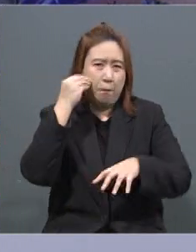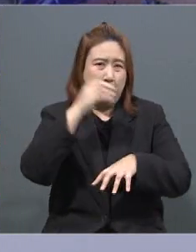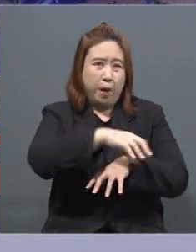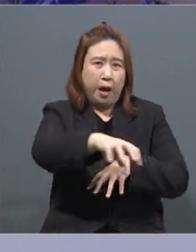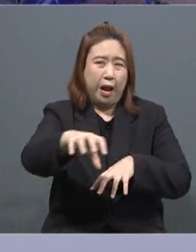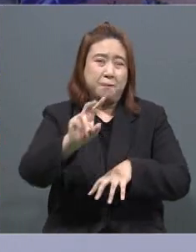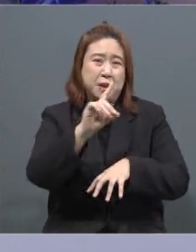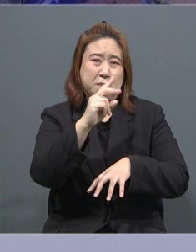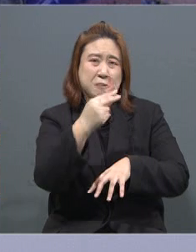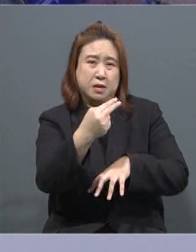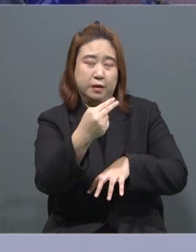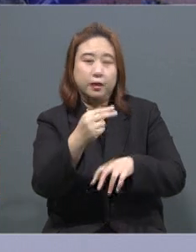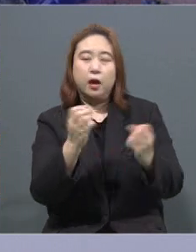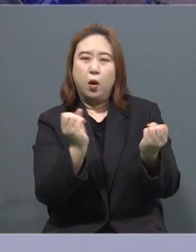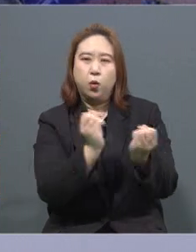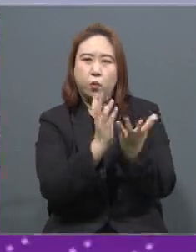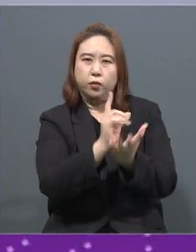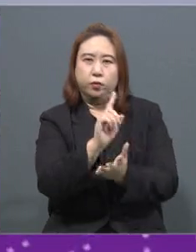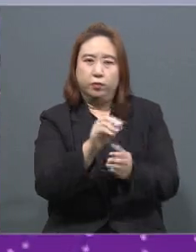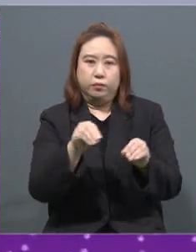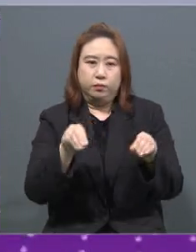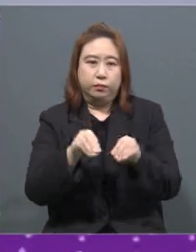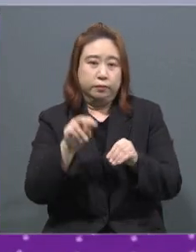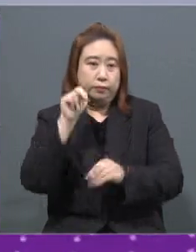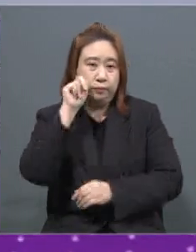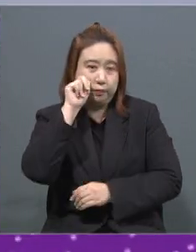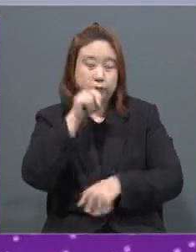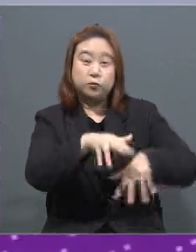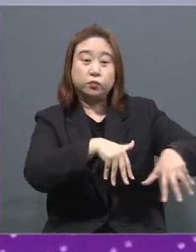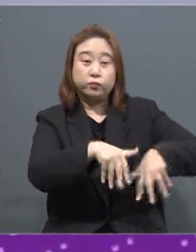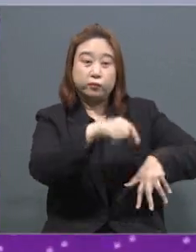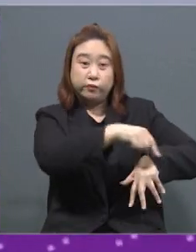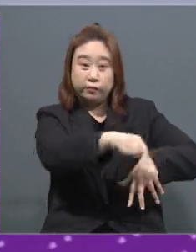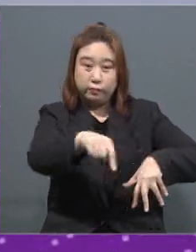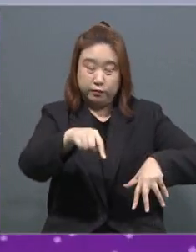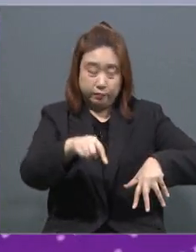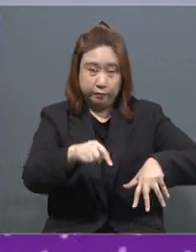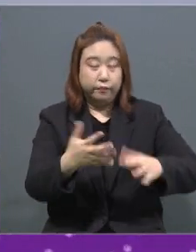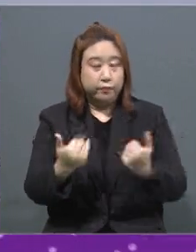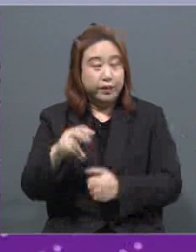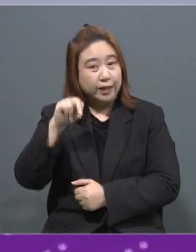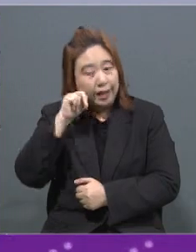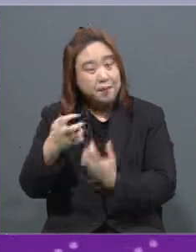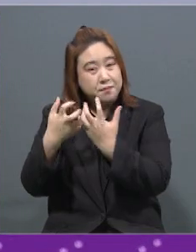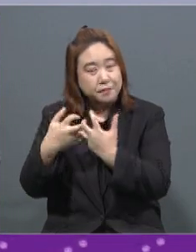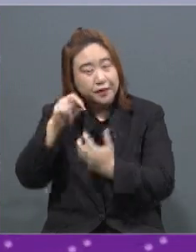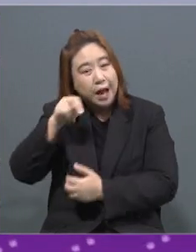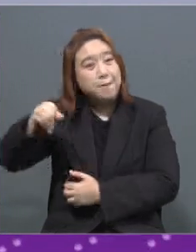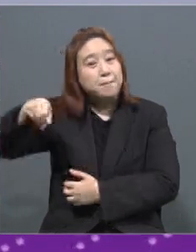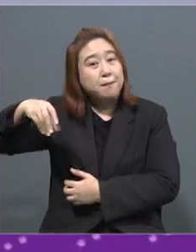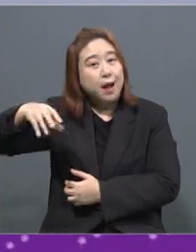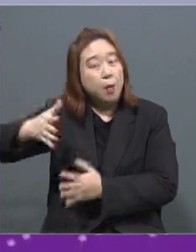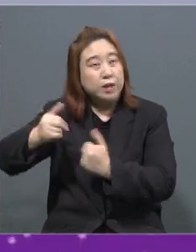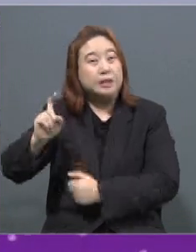กระทบมากที่สุดก็คือชุมชนริมน้ำกกขณะที่ระบบผลิตน้ำประปาบางจุดที่เสียหายจากน้ำท่วมวันนี้